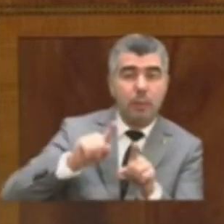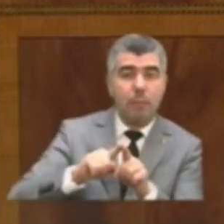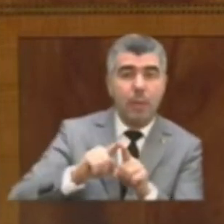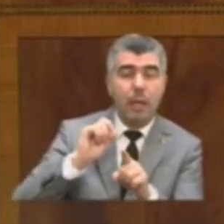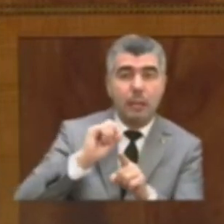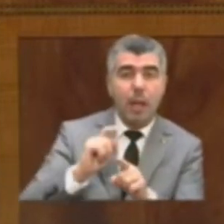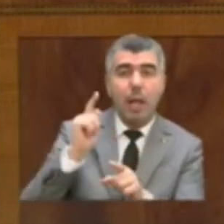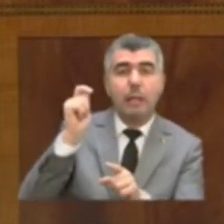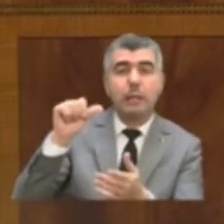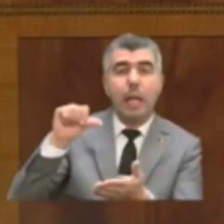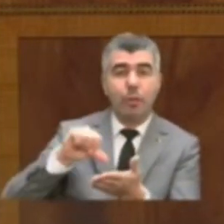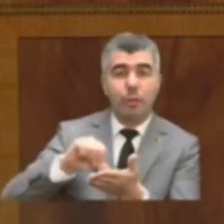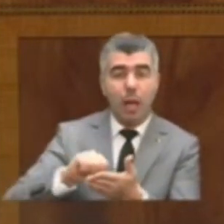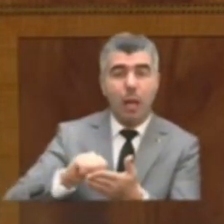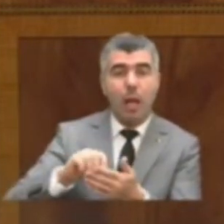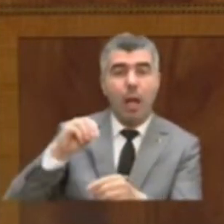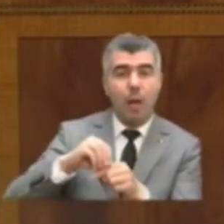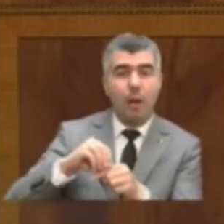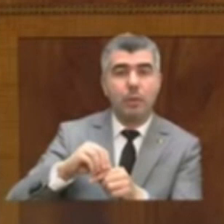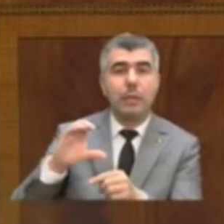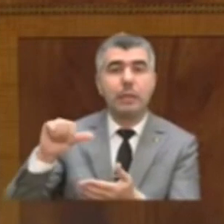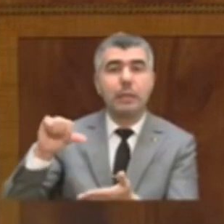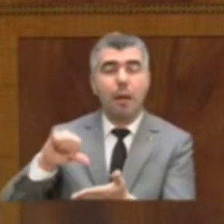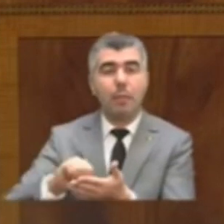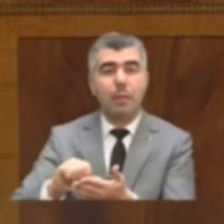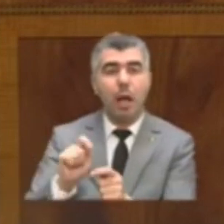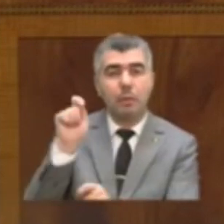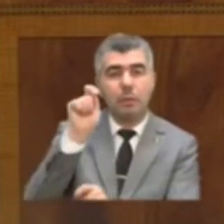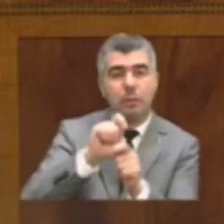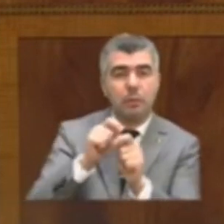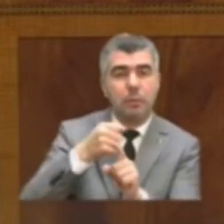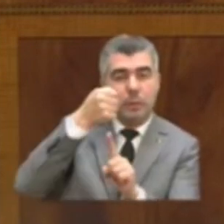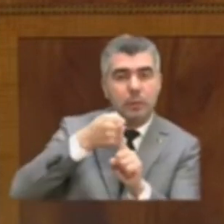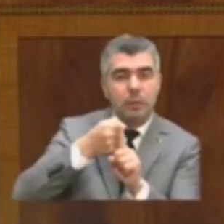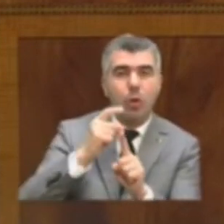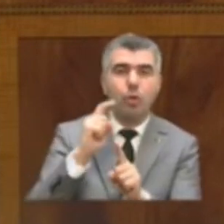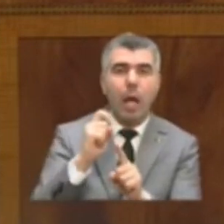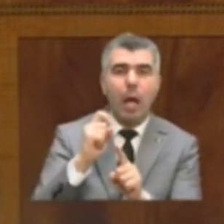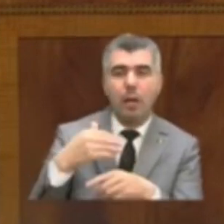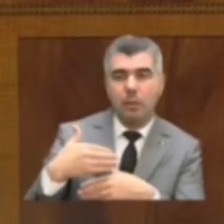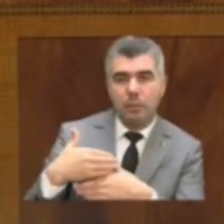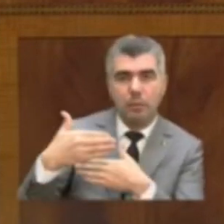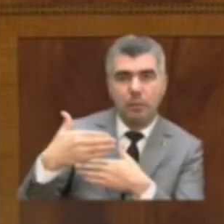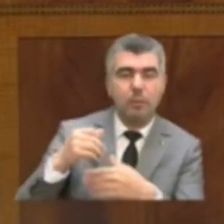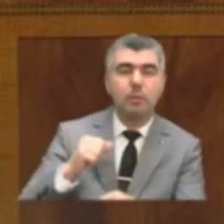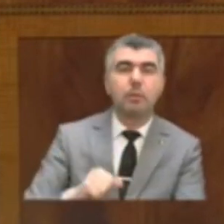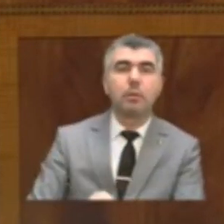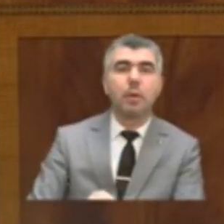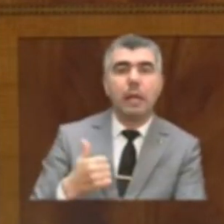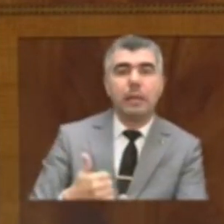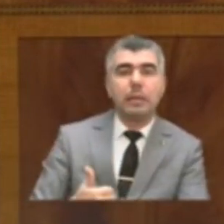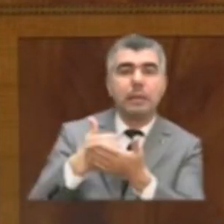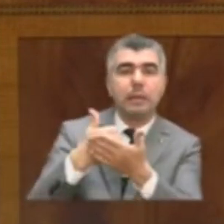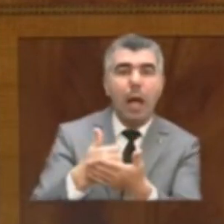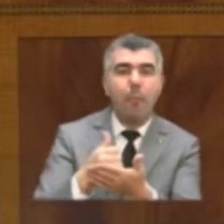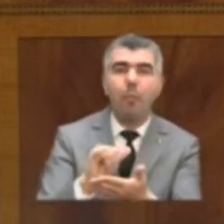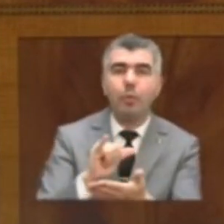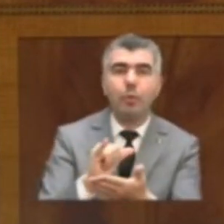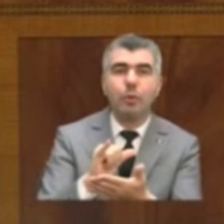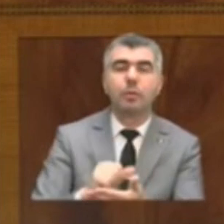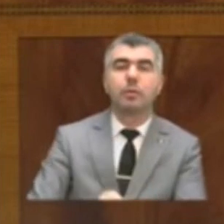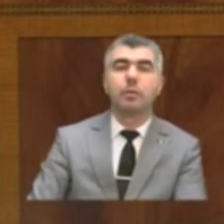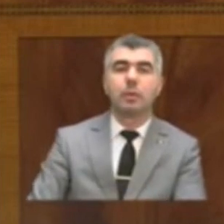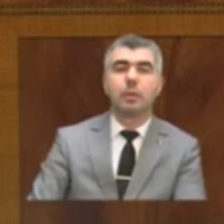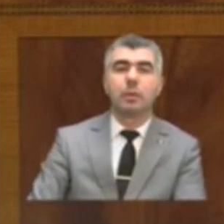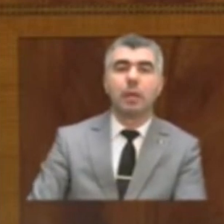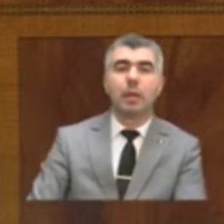خروفة اللي إن شاء الله غادي تبدأ فيه الأشغال في الشهر المقبل، وهذا الشيء لدعم طبعا